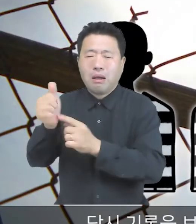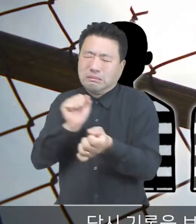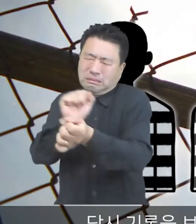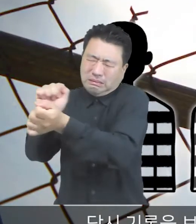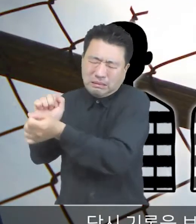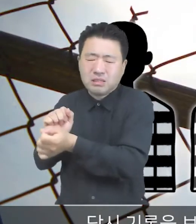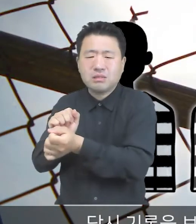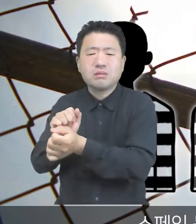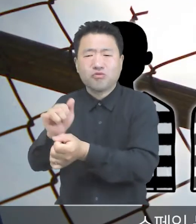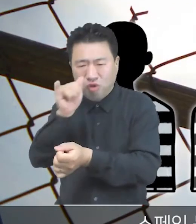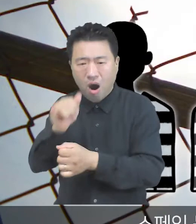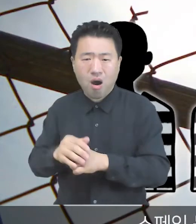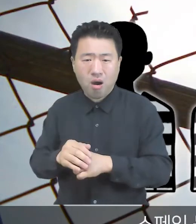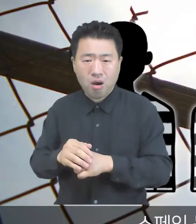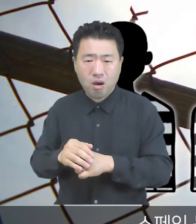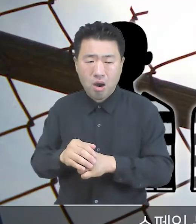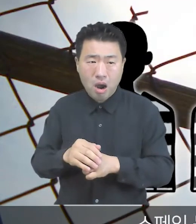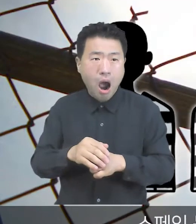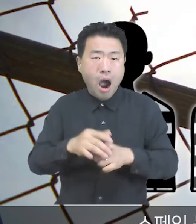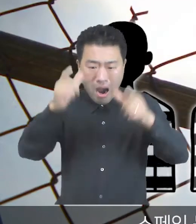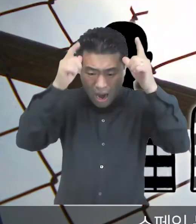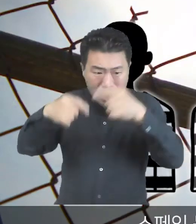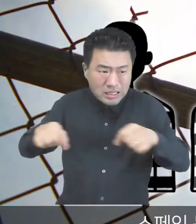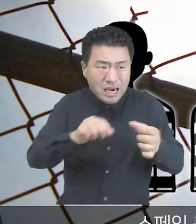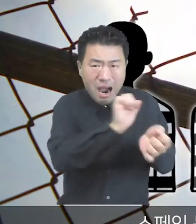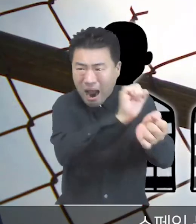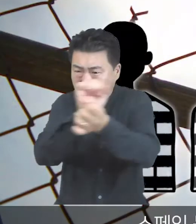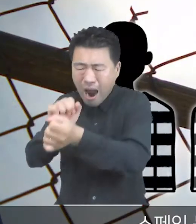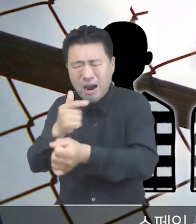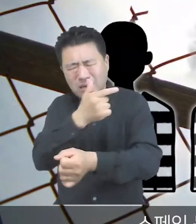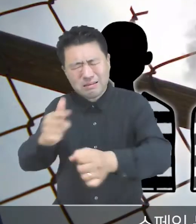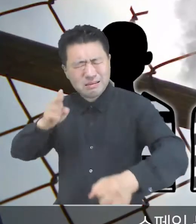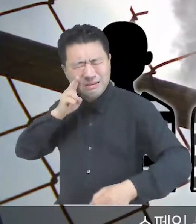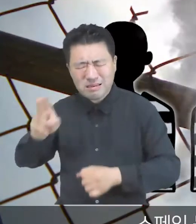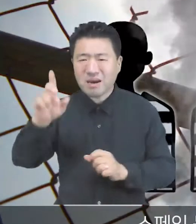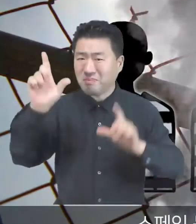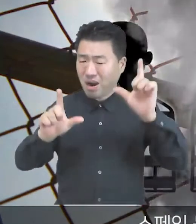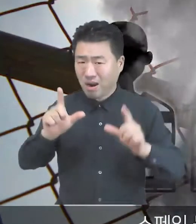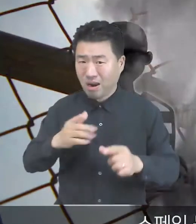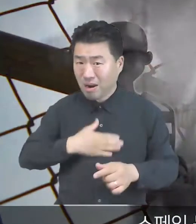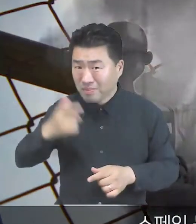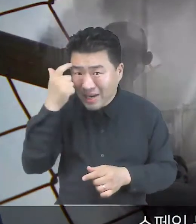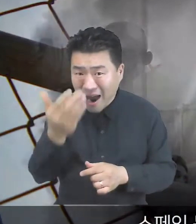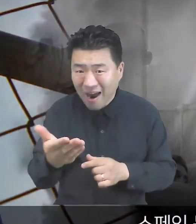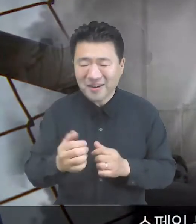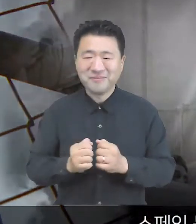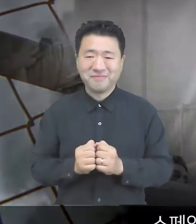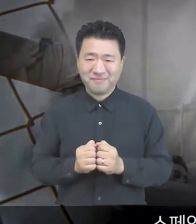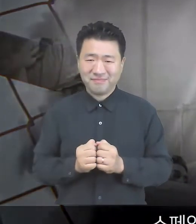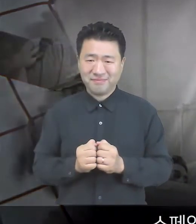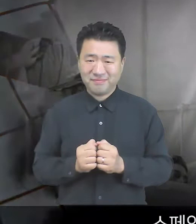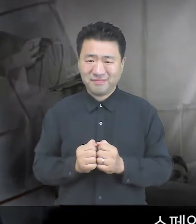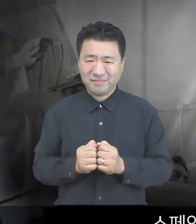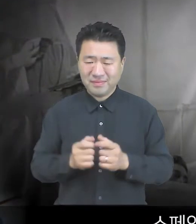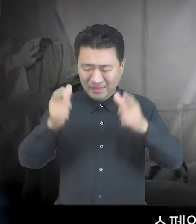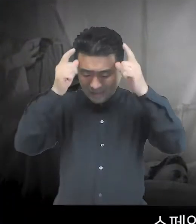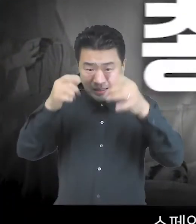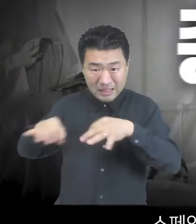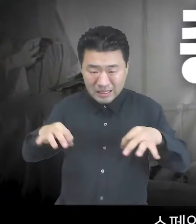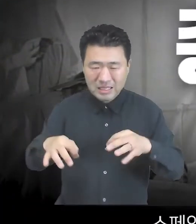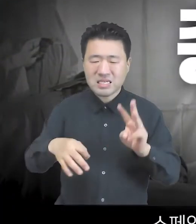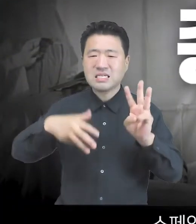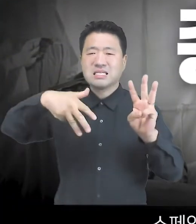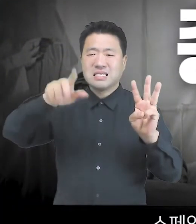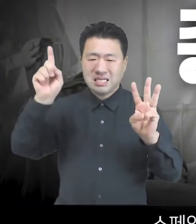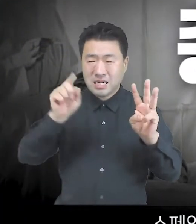500명이 감염되었다고 하니 스페인 독감의 영향력이 어느 정도였을지 짐작이 가시나요? 스페인 독감은